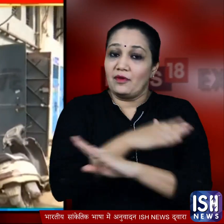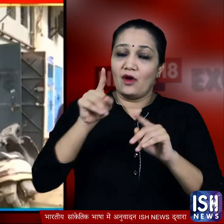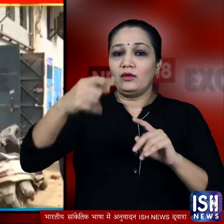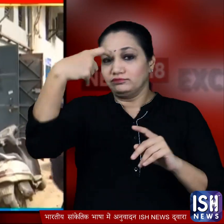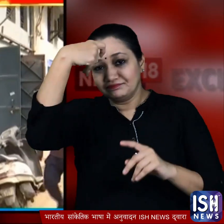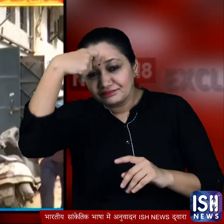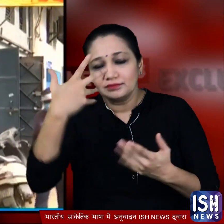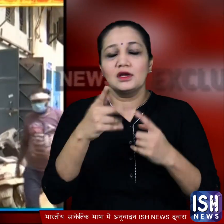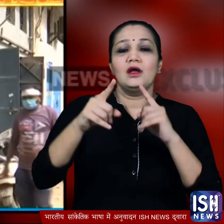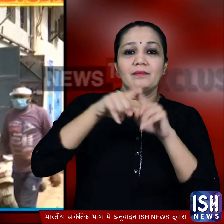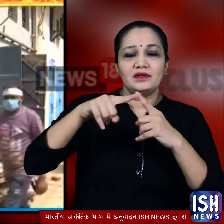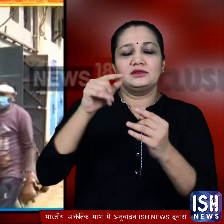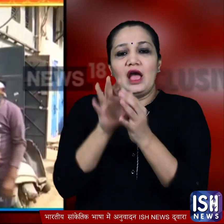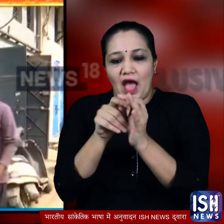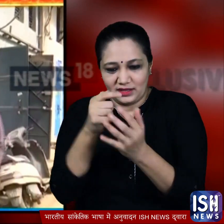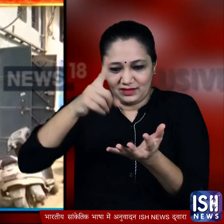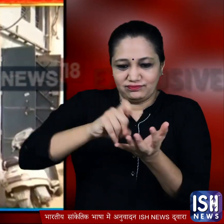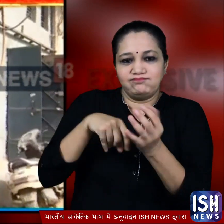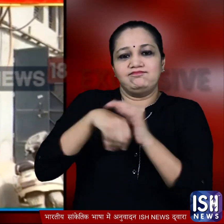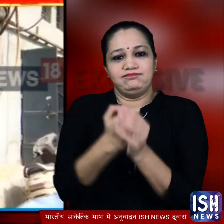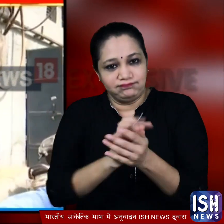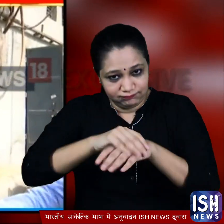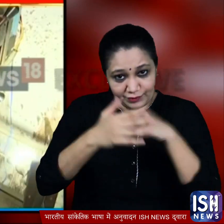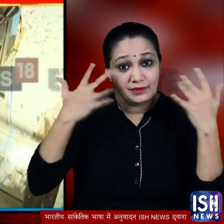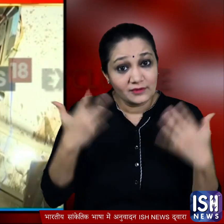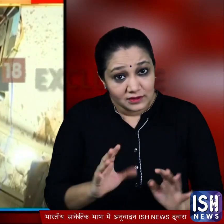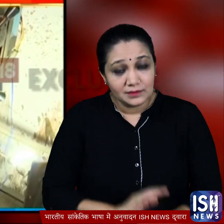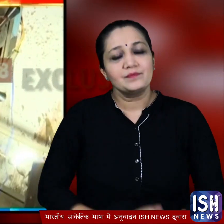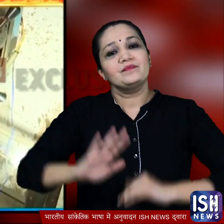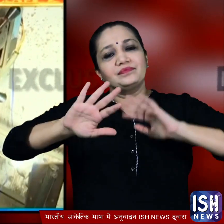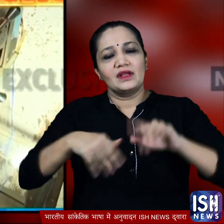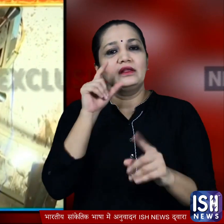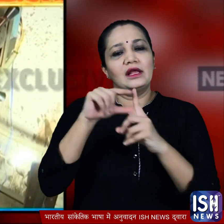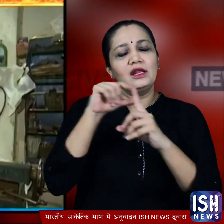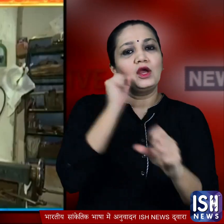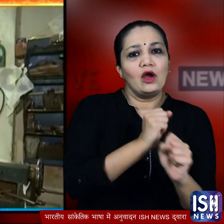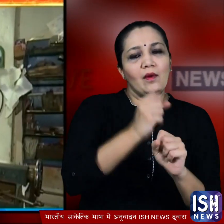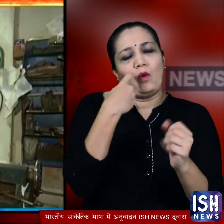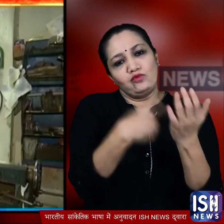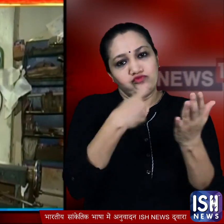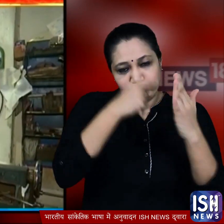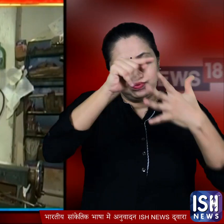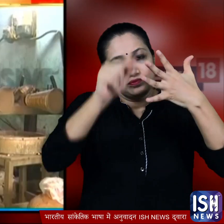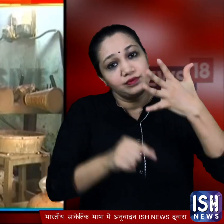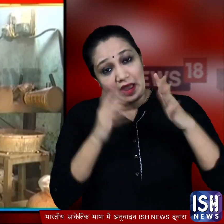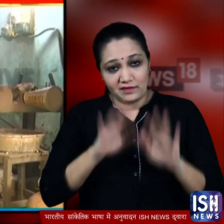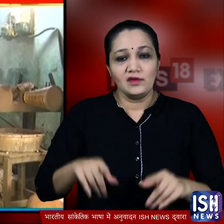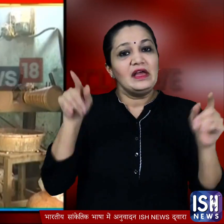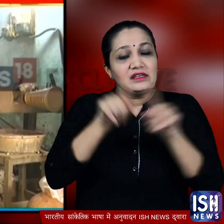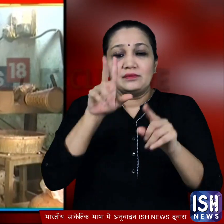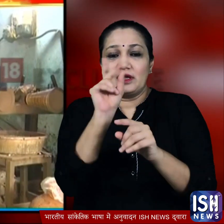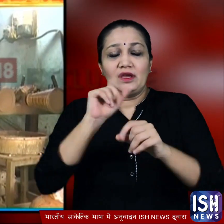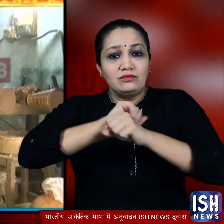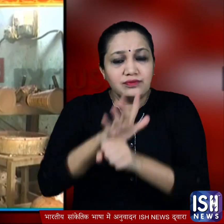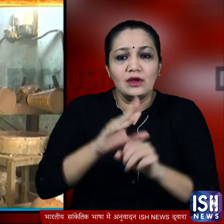के शरीर का तापमान जांचा गया और फिर उनके हाथों को सैनिटाइज भी करवाया गया। ये सब दिल्ली सरकार के दिए गए निर्देश के तहत किया गया ताकि दूसरी लहर